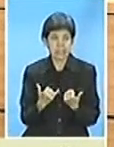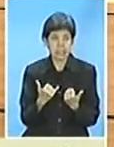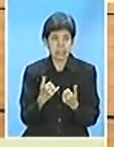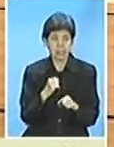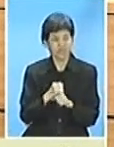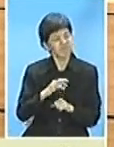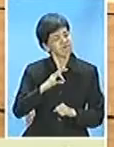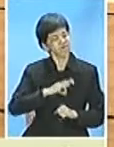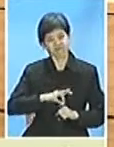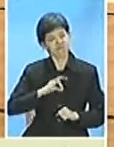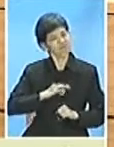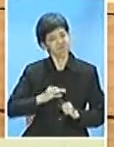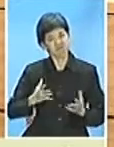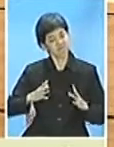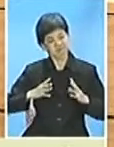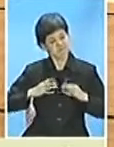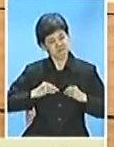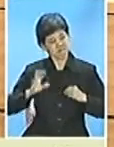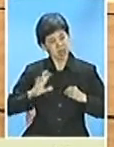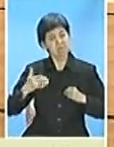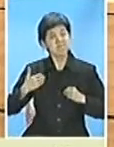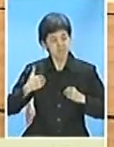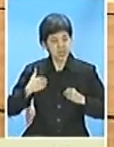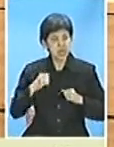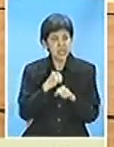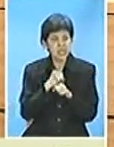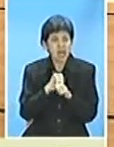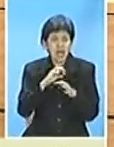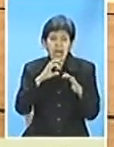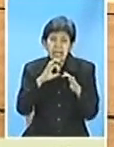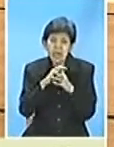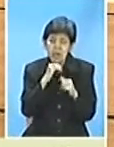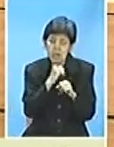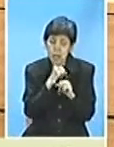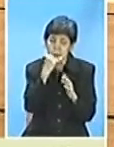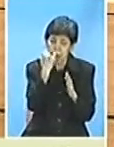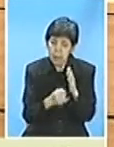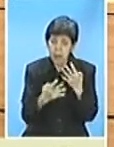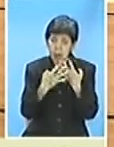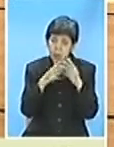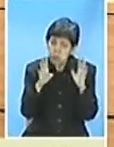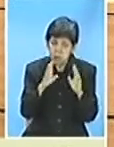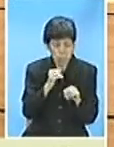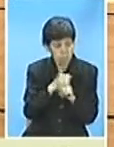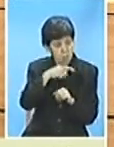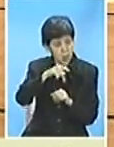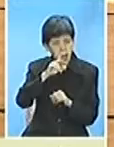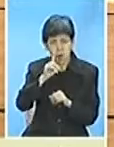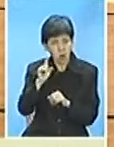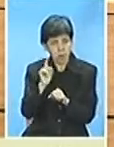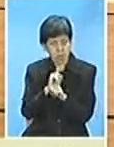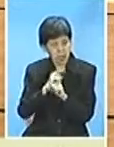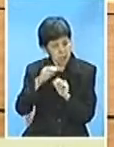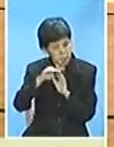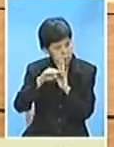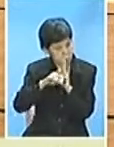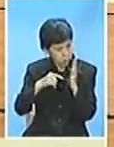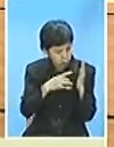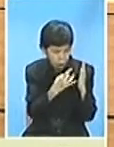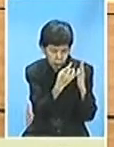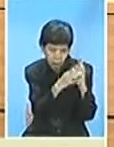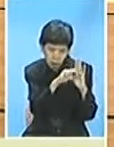ไม่เห็นด้วยซึ่งเราก็ทราบกันดีไม่ใช่การออกพระราชกฤษฎีกาแต่เป็นเงื่อนไขต่